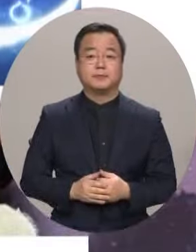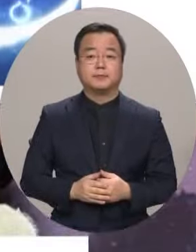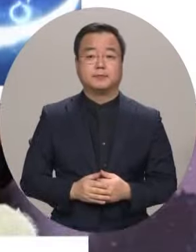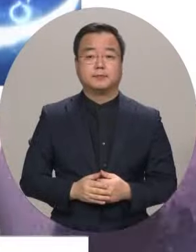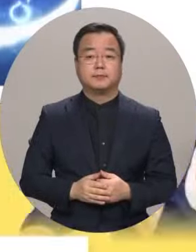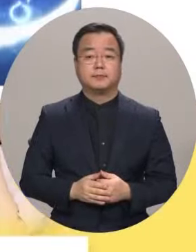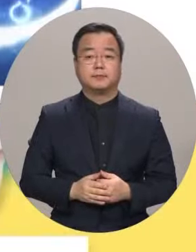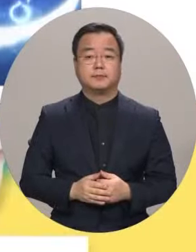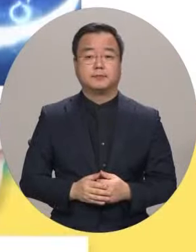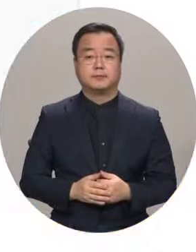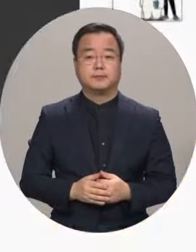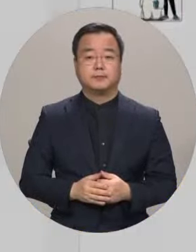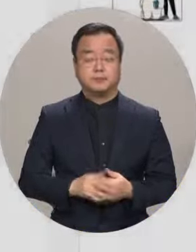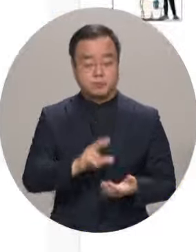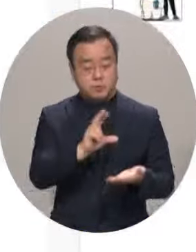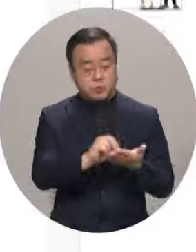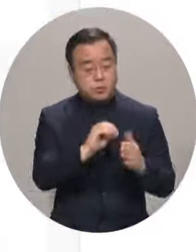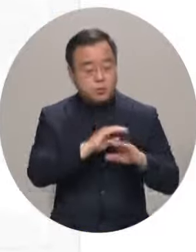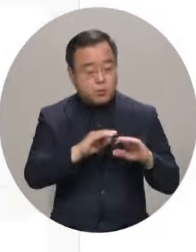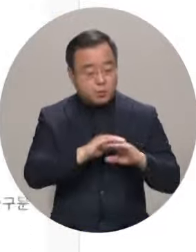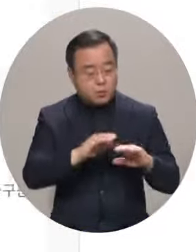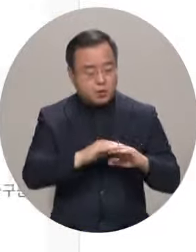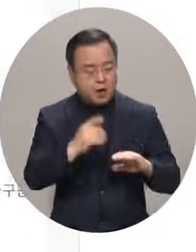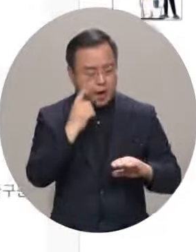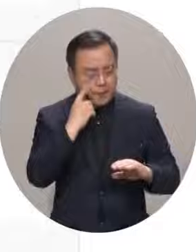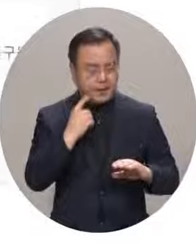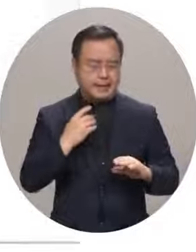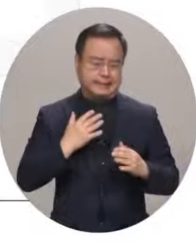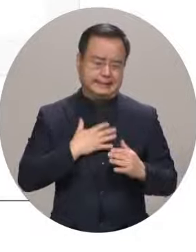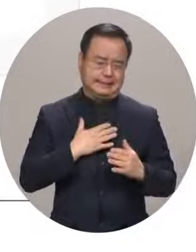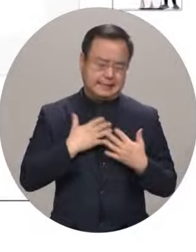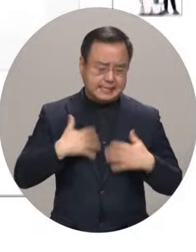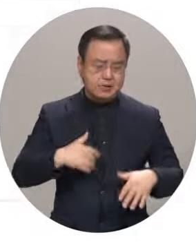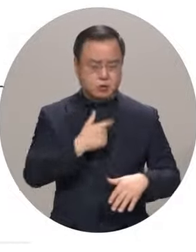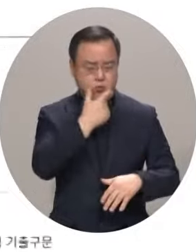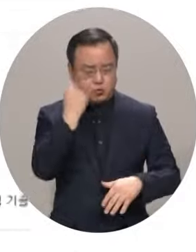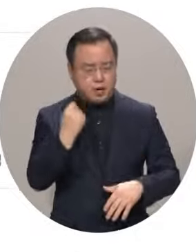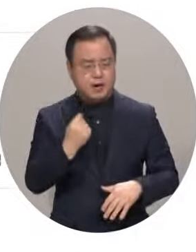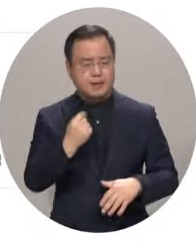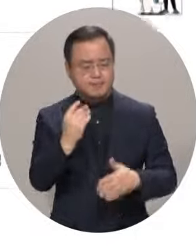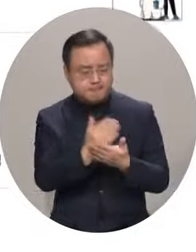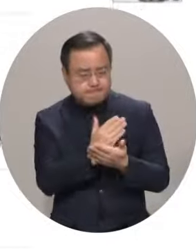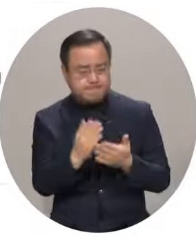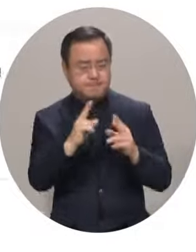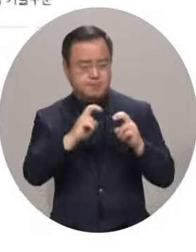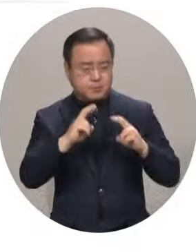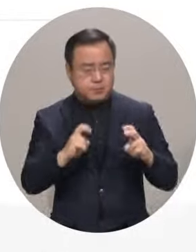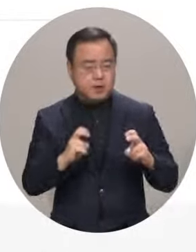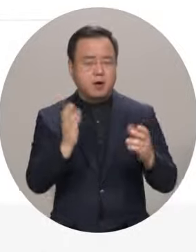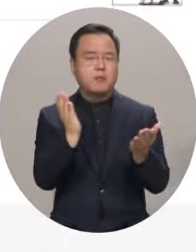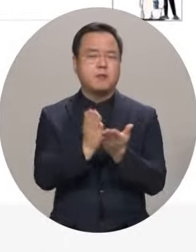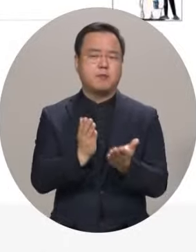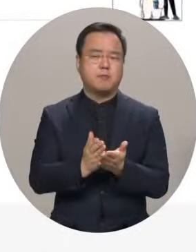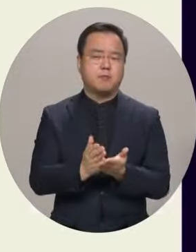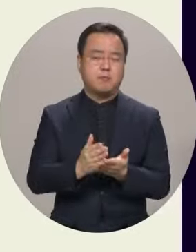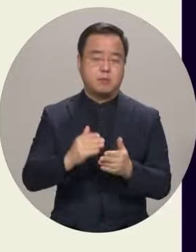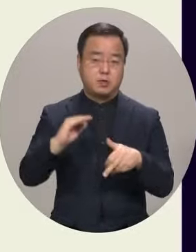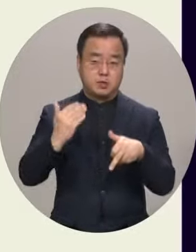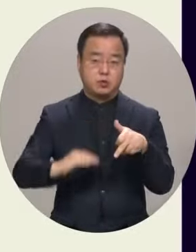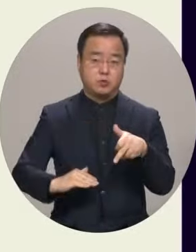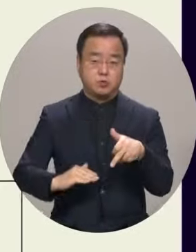기자입니다 문제를 풀면 약점을 분석해 개인별 학습 형태와 수준에 맞는 컨텐츠를 추천해